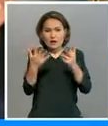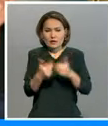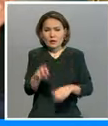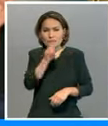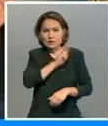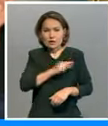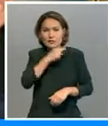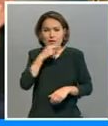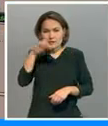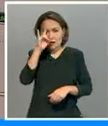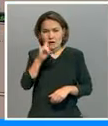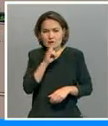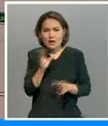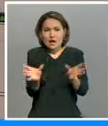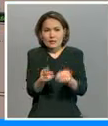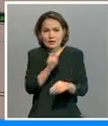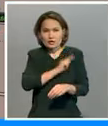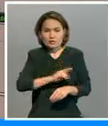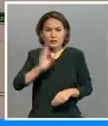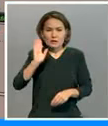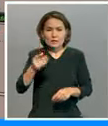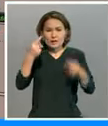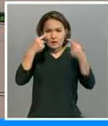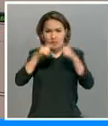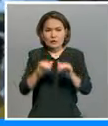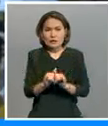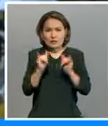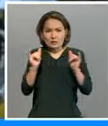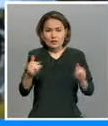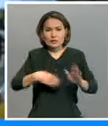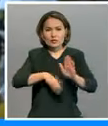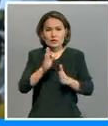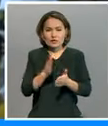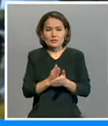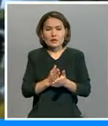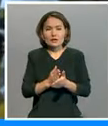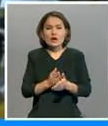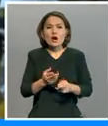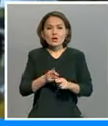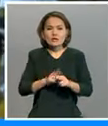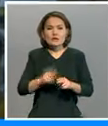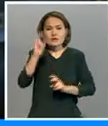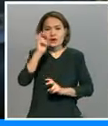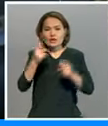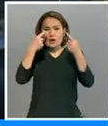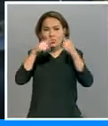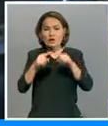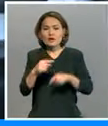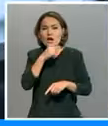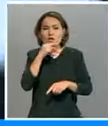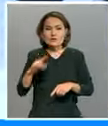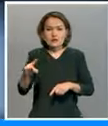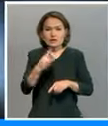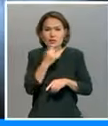себепті біз Ресеймен тығыз қарым-қатынастамыз. Қолданылатын технологиялар дамып келе жатыр. Зауыттағы құралдар Ресейде жасалған. Кәсіпорында жұмыс істейтін